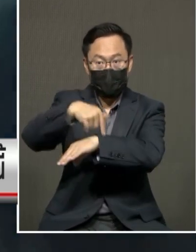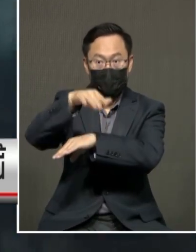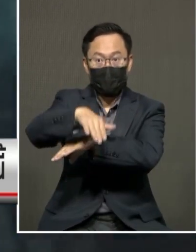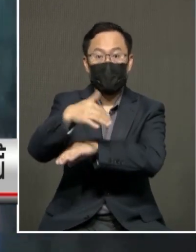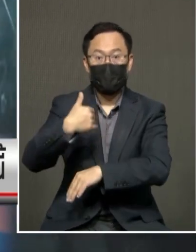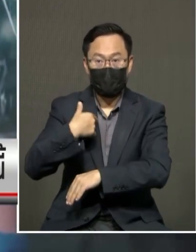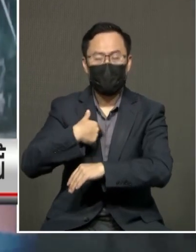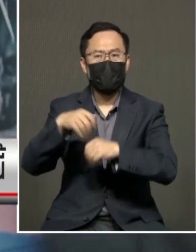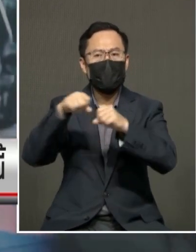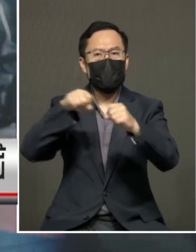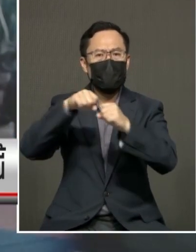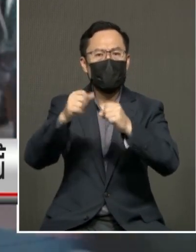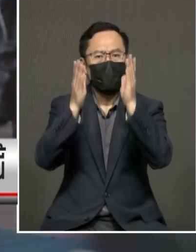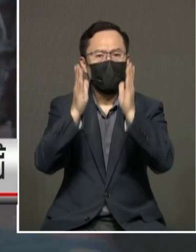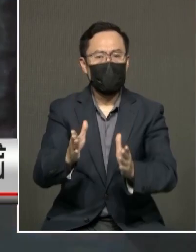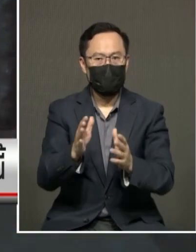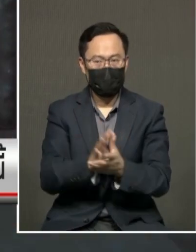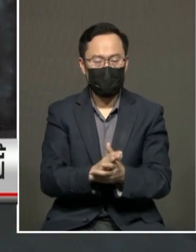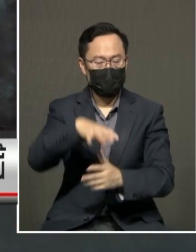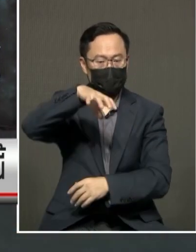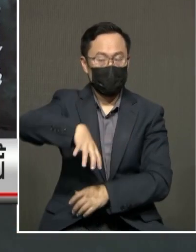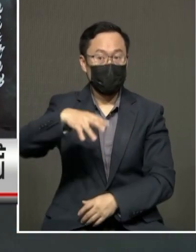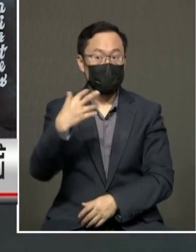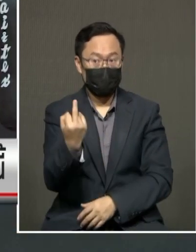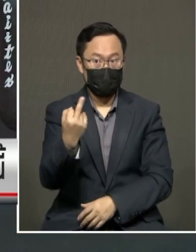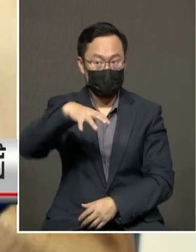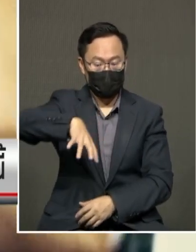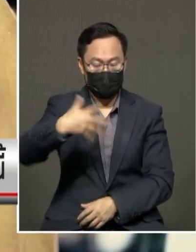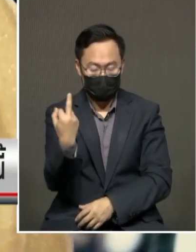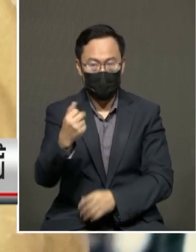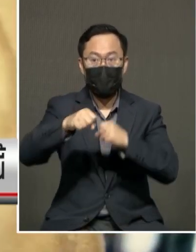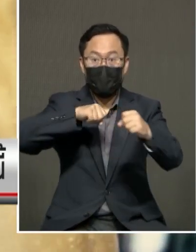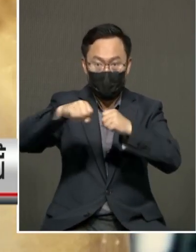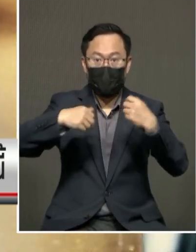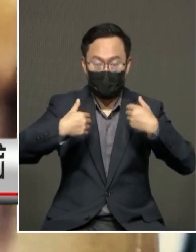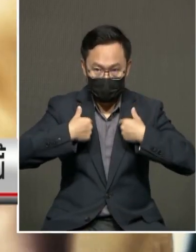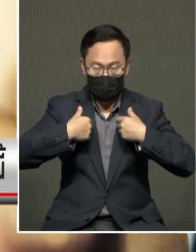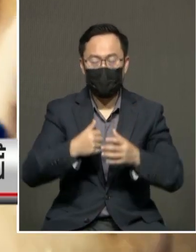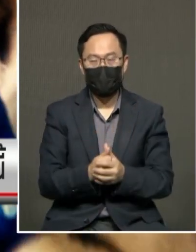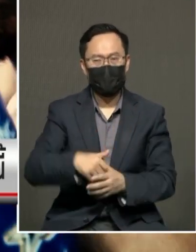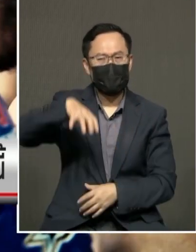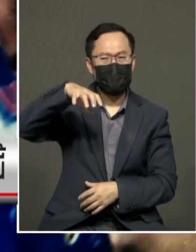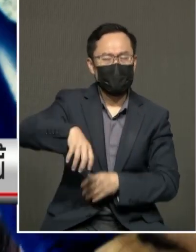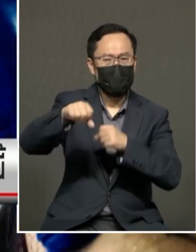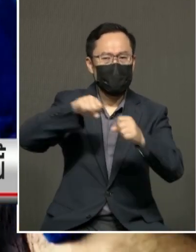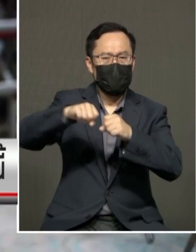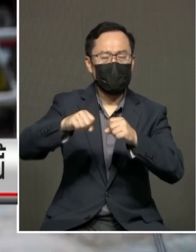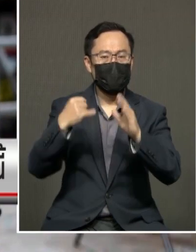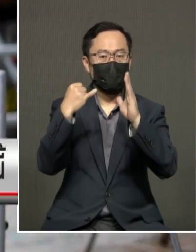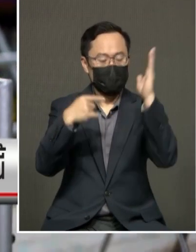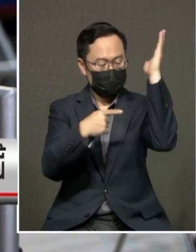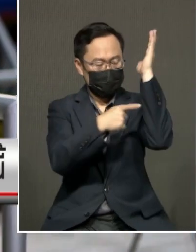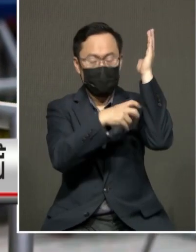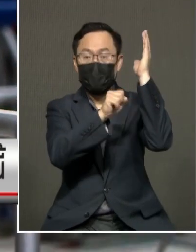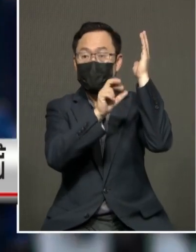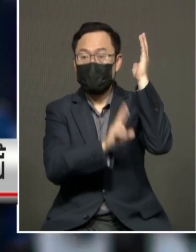รวมพลคนสมุยค่ะขึ้นวันนี้ก็จะชกกันที่เวทีมวยเพชรบัญชาเกาะสมุยจังหวัดสุราษฎร์ธานีนะคะเริ่ม